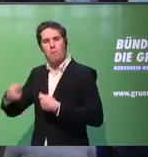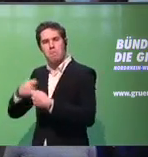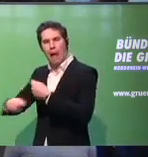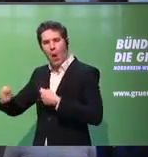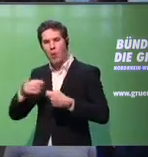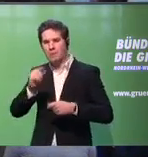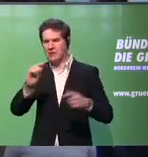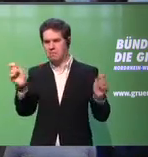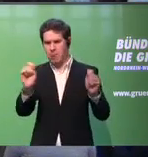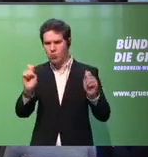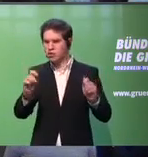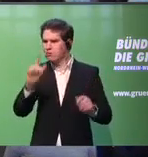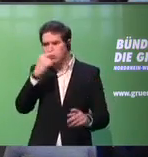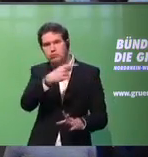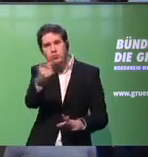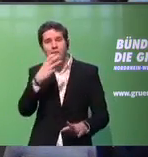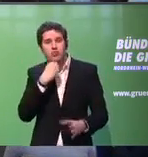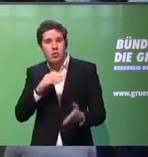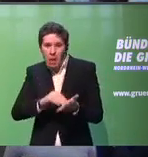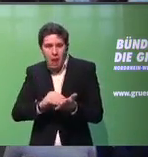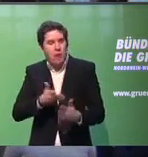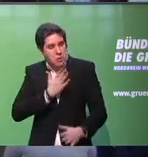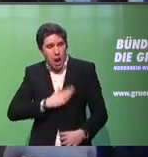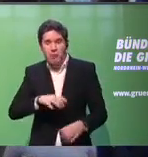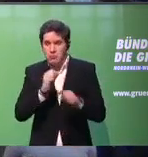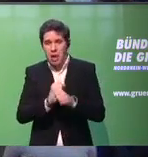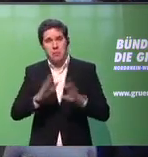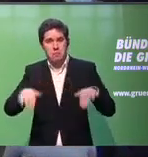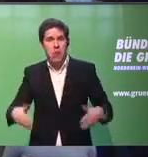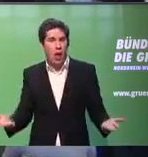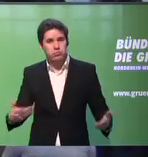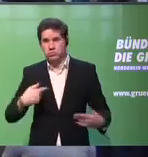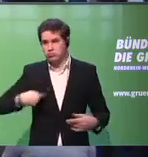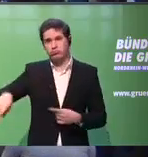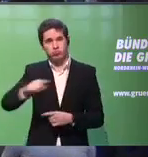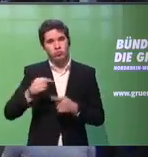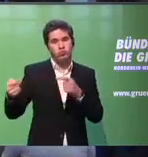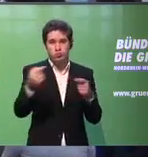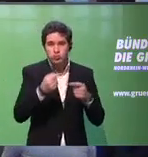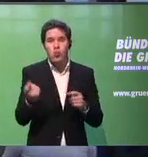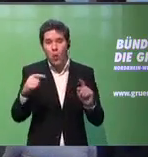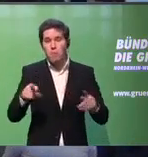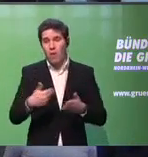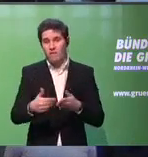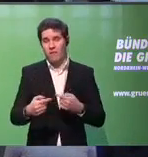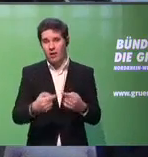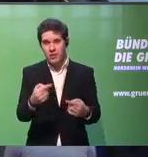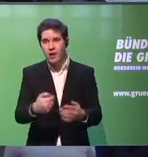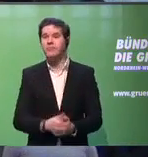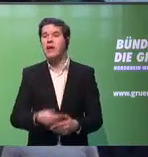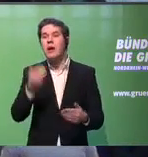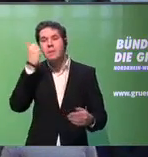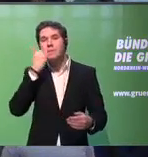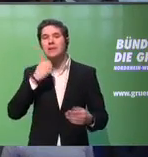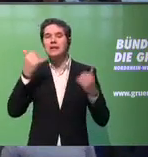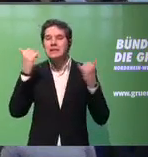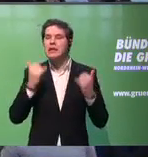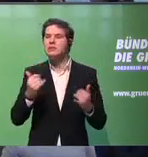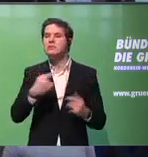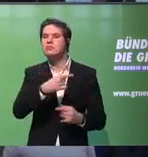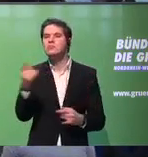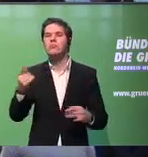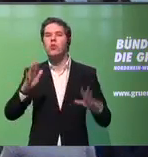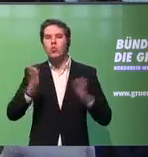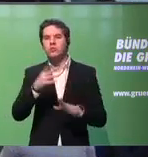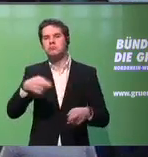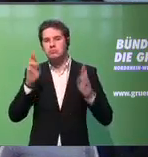Also alle sind eingeladen, auch weiter mit uns zu diskutieren. Aber bitte jetzt darum, dass wir auch